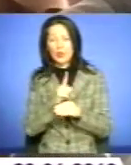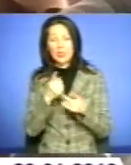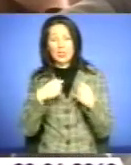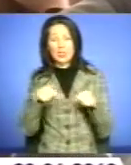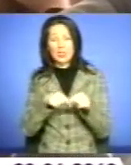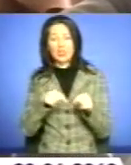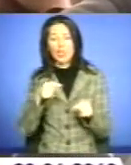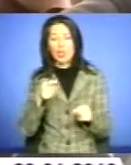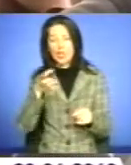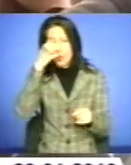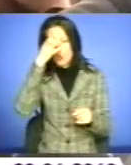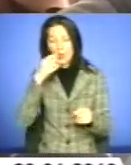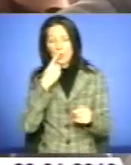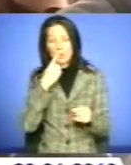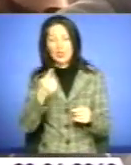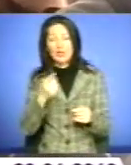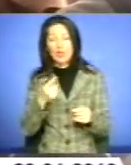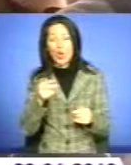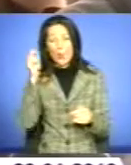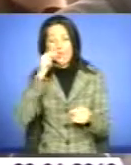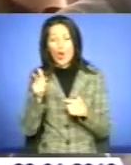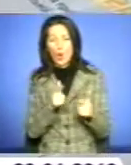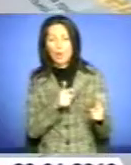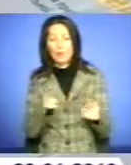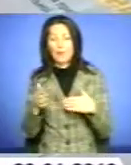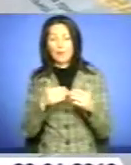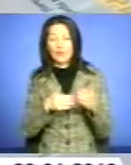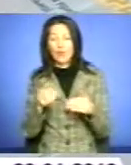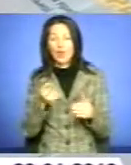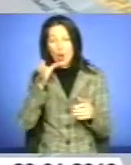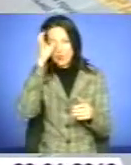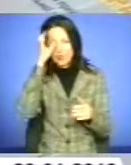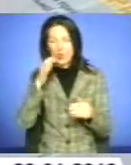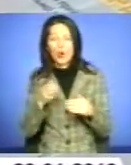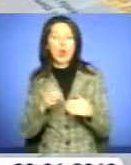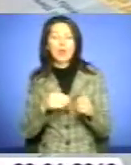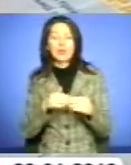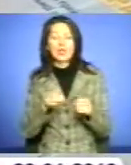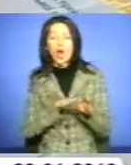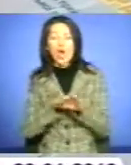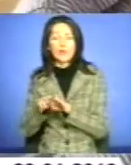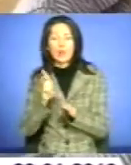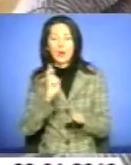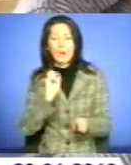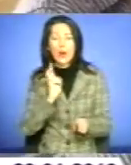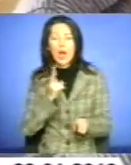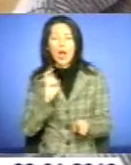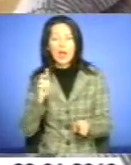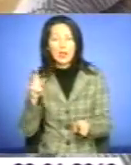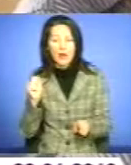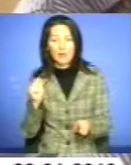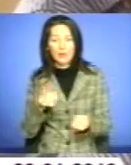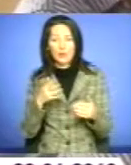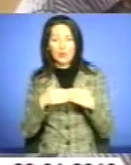інституту заочного та дистанційного навчання готує фахівців освітнього кваліфікаційного рівня бакалавр за спеціальністю правознавство. Після